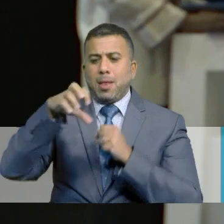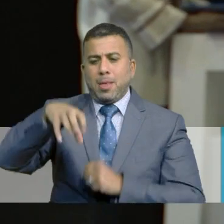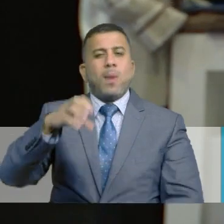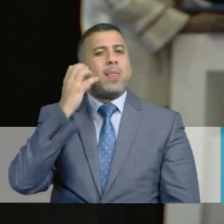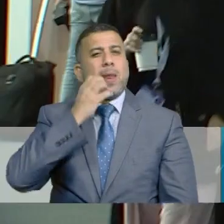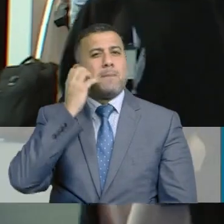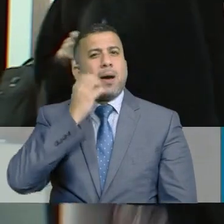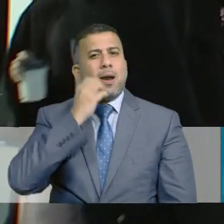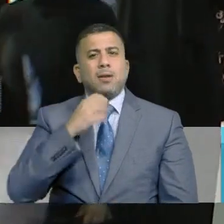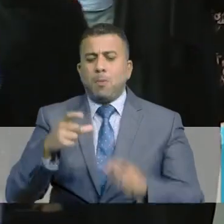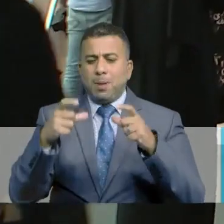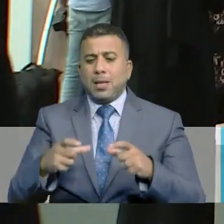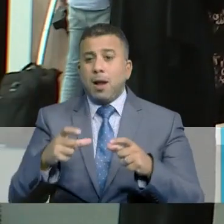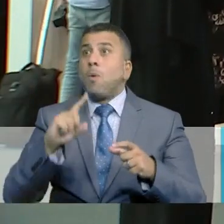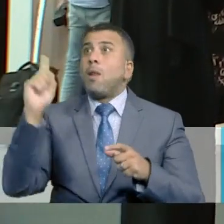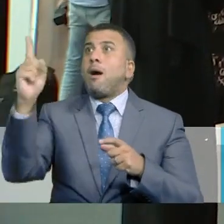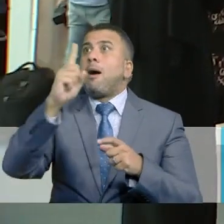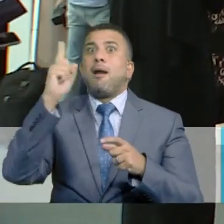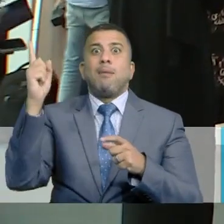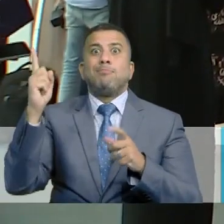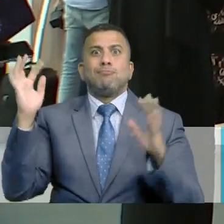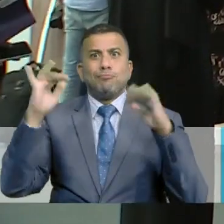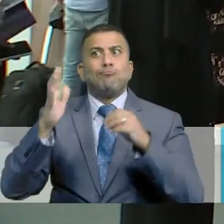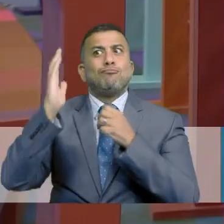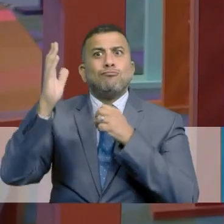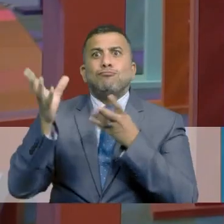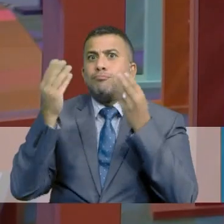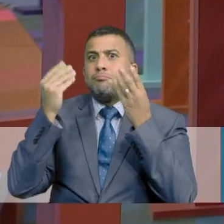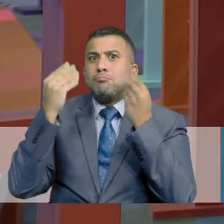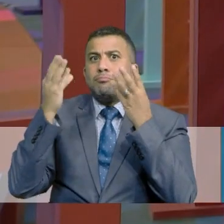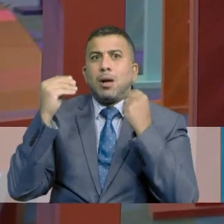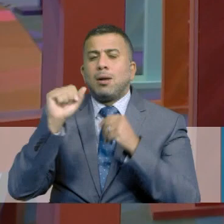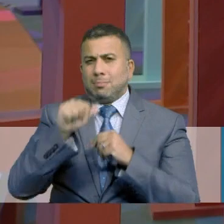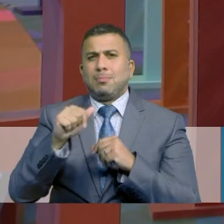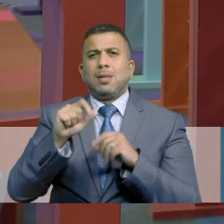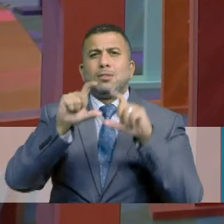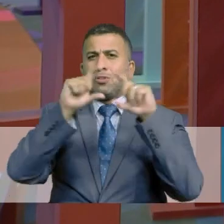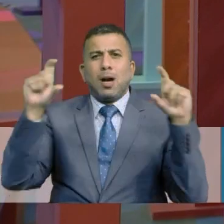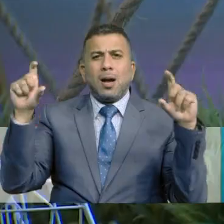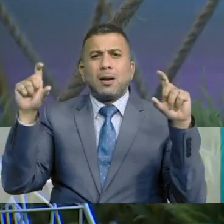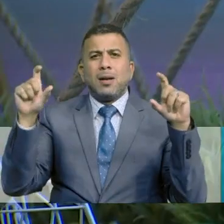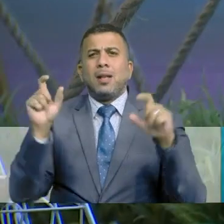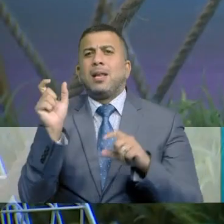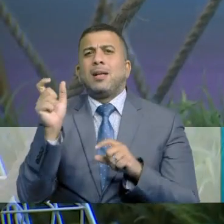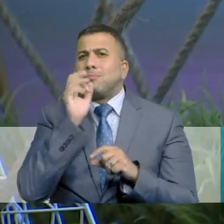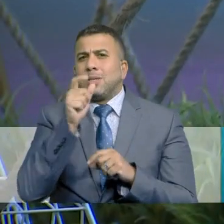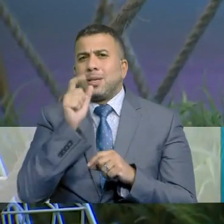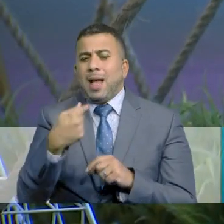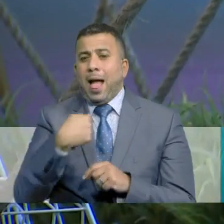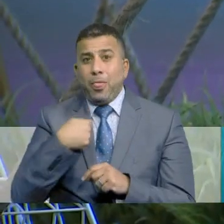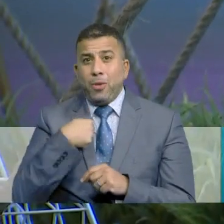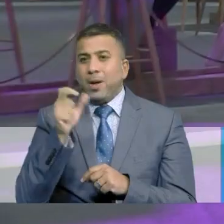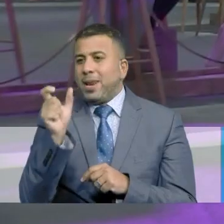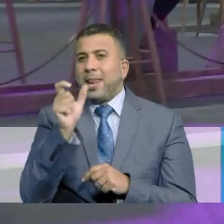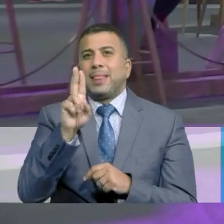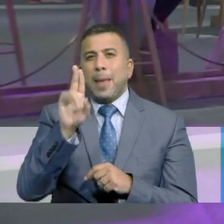دوله الامارات والمنطقه والعالم الذي يشكل المهرجان الذي يقام هذا العام تحت شعار حيث ننتمي